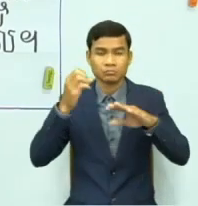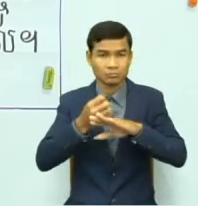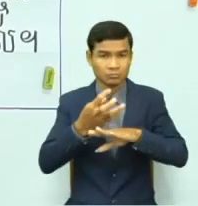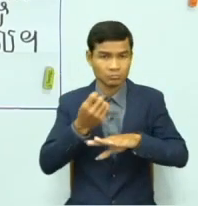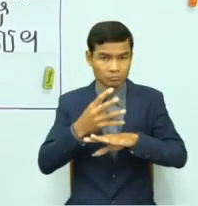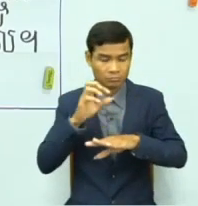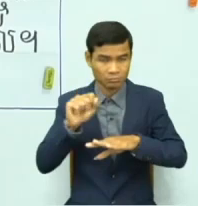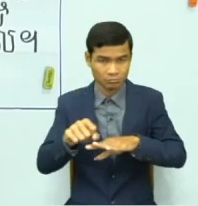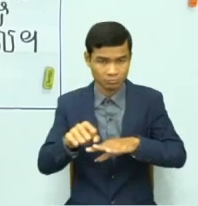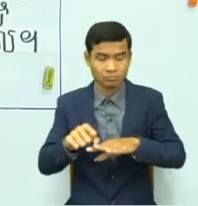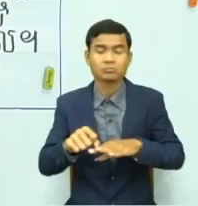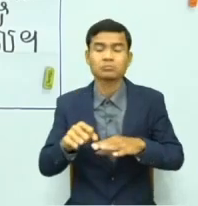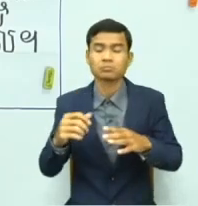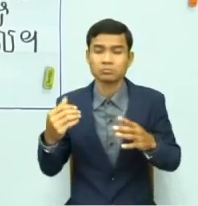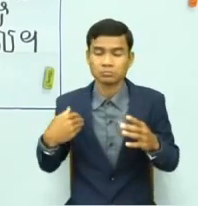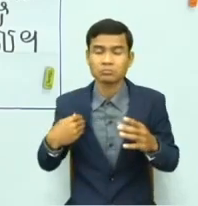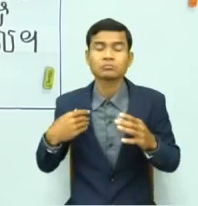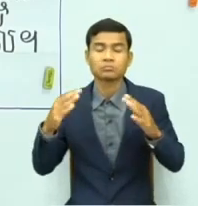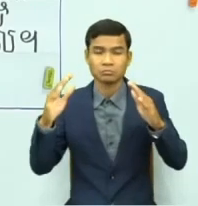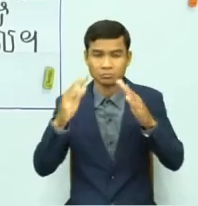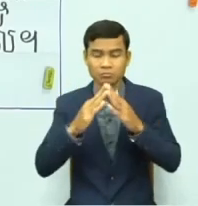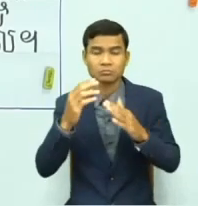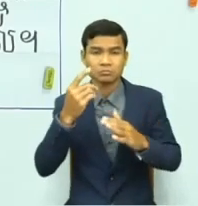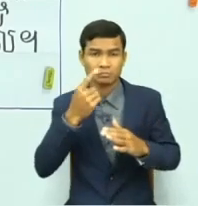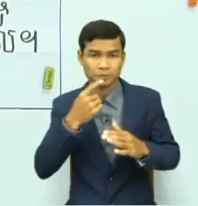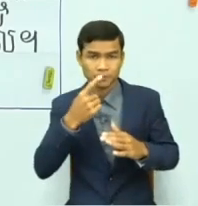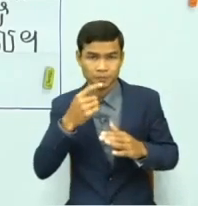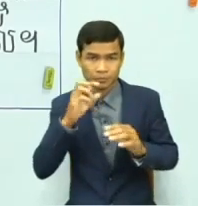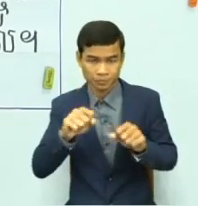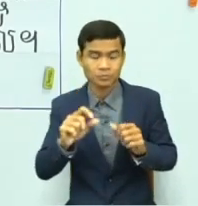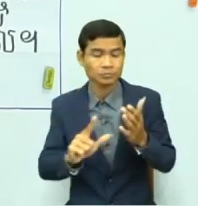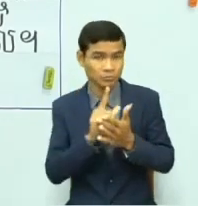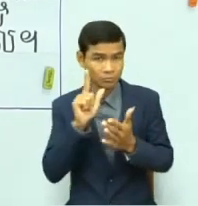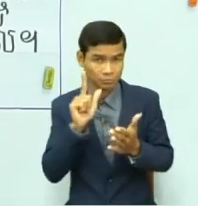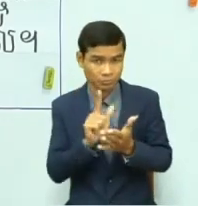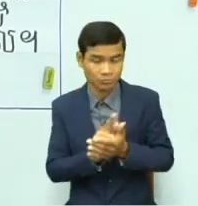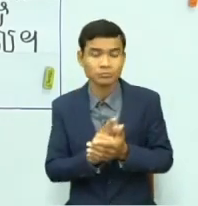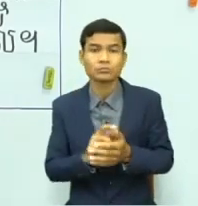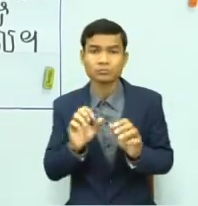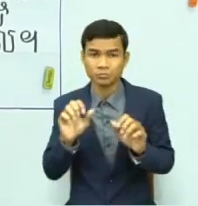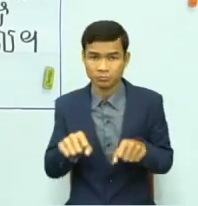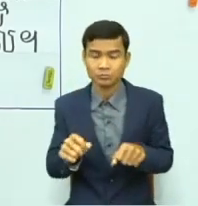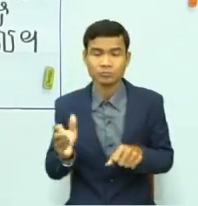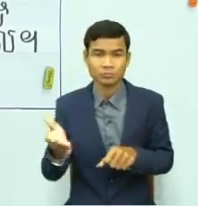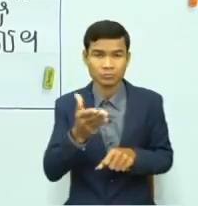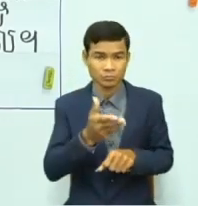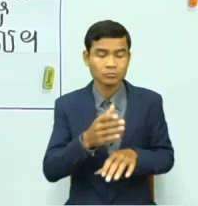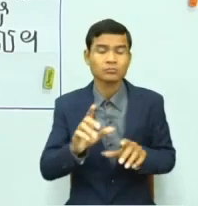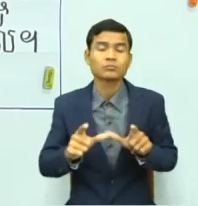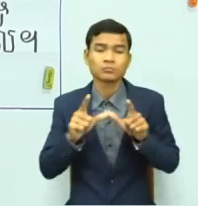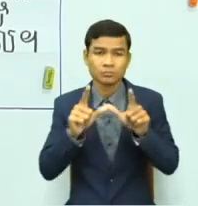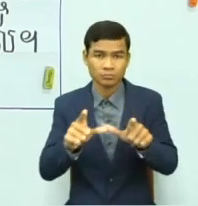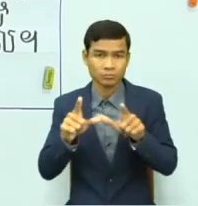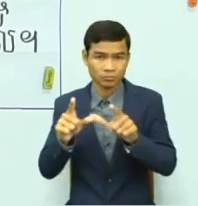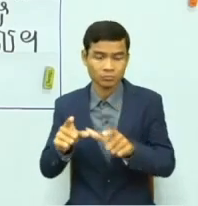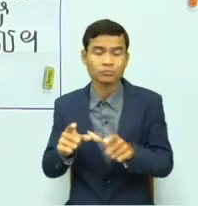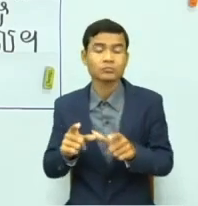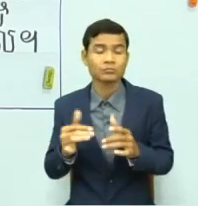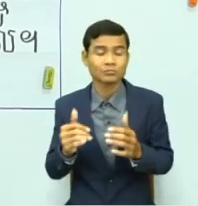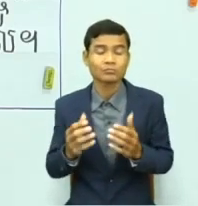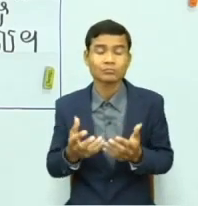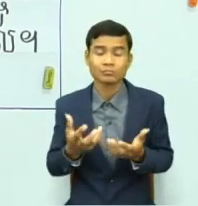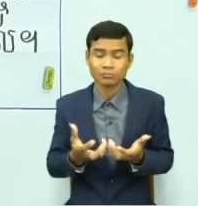Nâng cha nắng xa rạ bần tì chiệt cha là ổn nạ con chàm. Chẳng bê đề con thua đầm ná rư gọt đặc trình